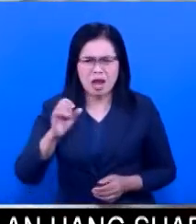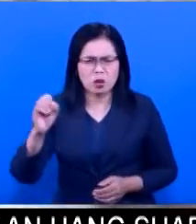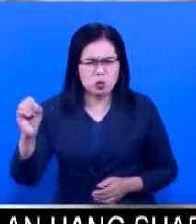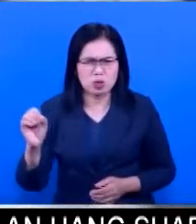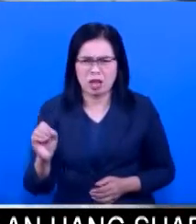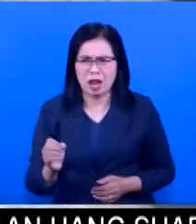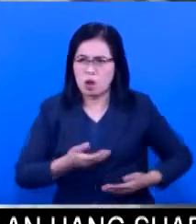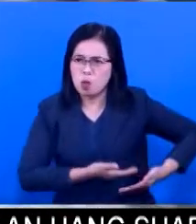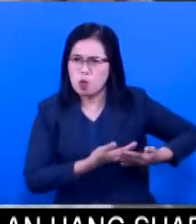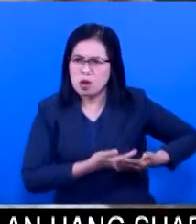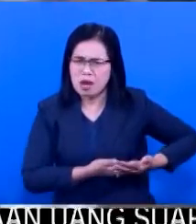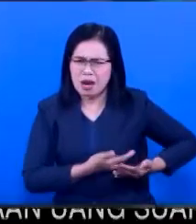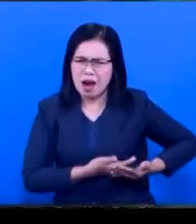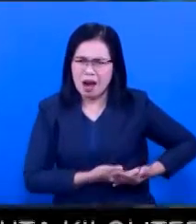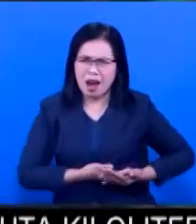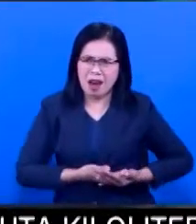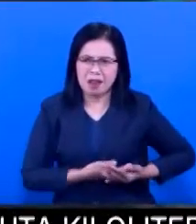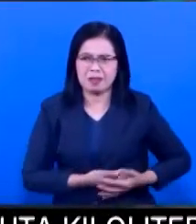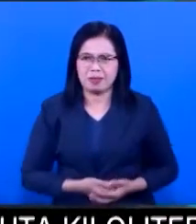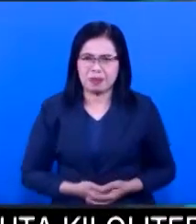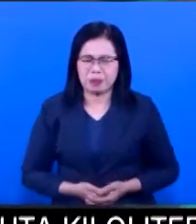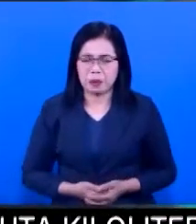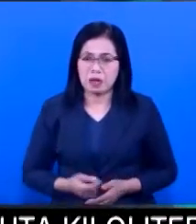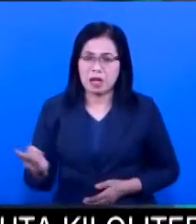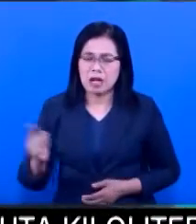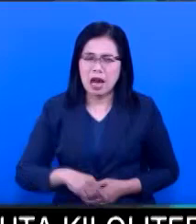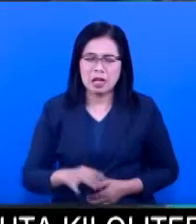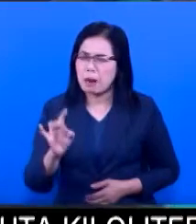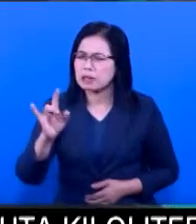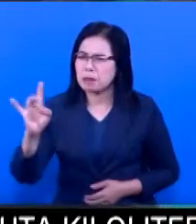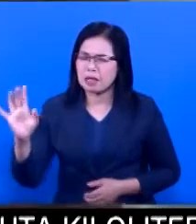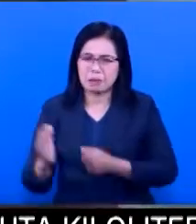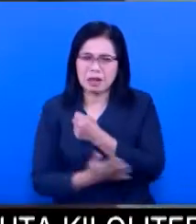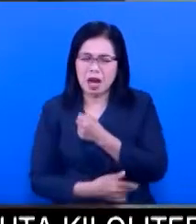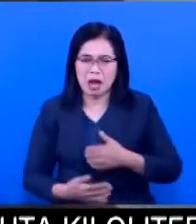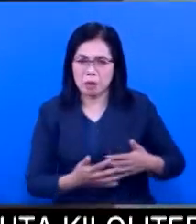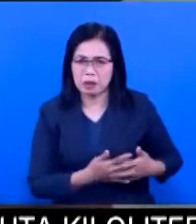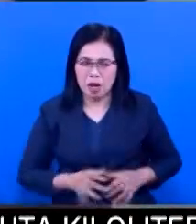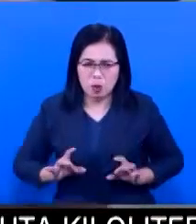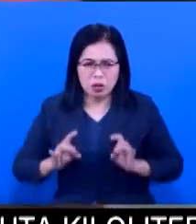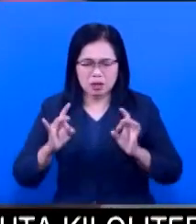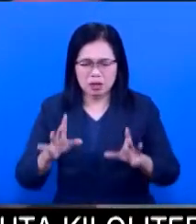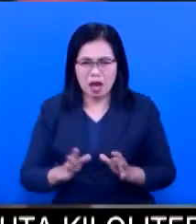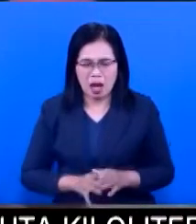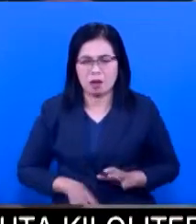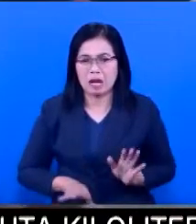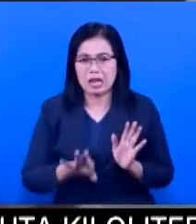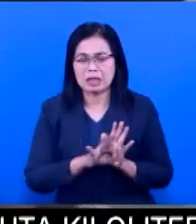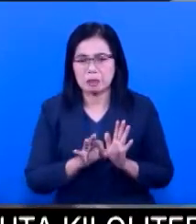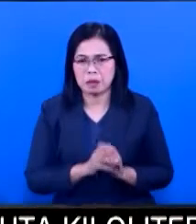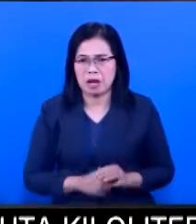2000-an. Koleksinya pun tidak main-main dan berasal dari berbagai negara, seperti Amerika, Australia, Jepang, hingga